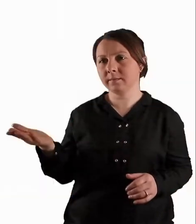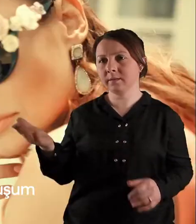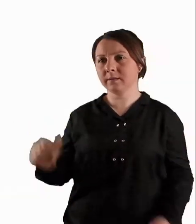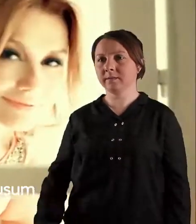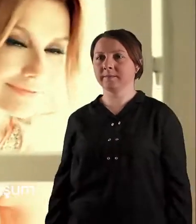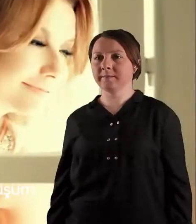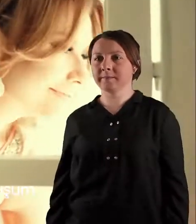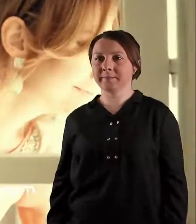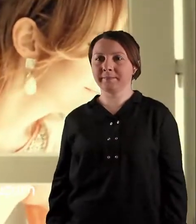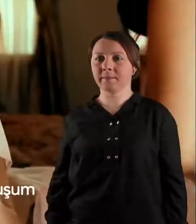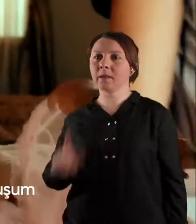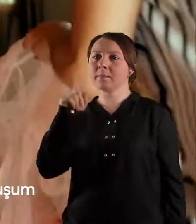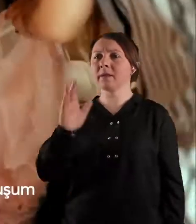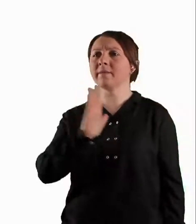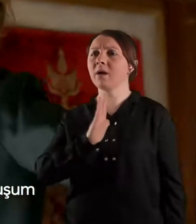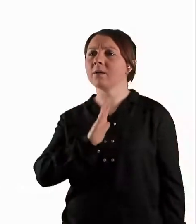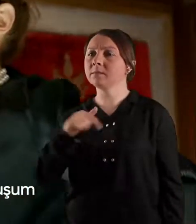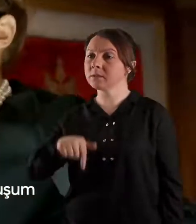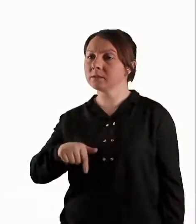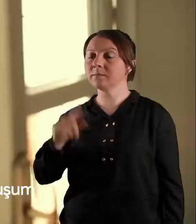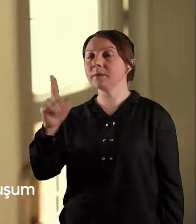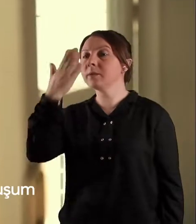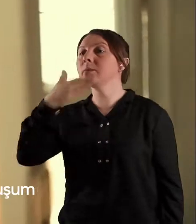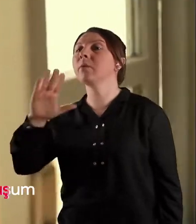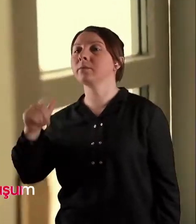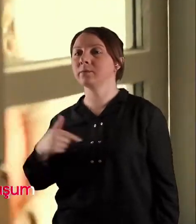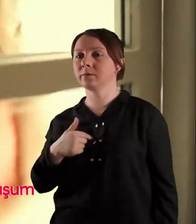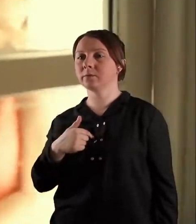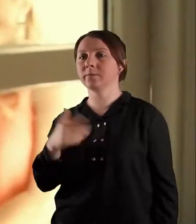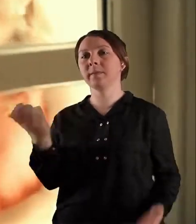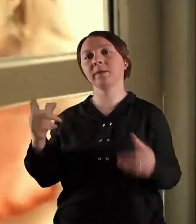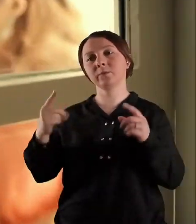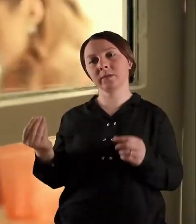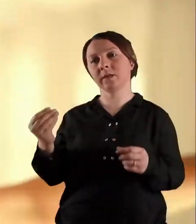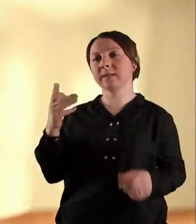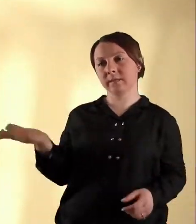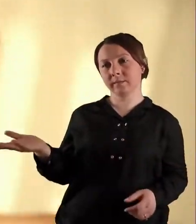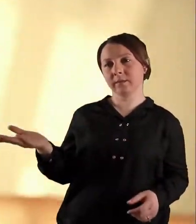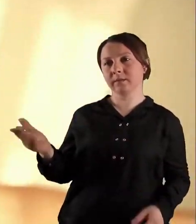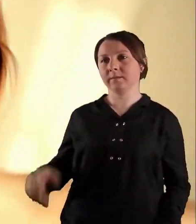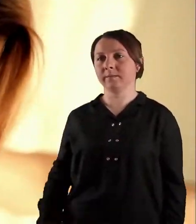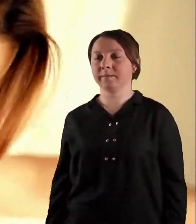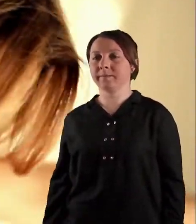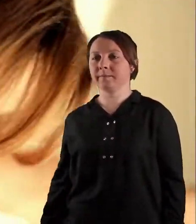mi? Bir varmışım bir yokmuşum, ne güzel tabii.